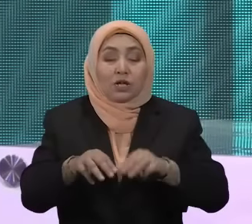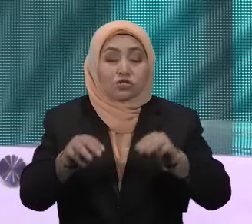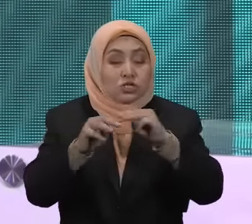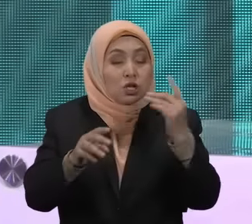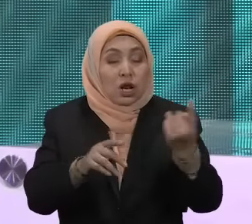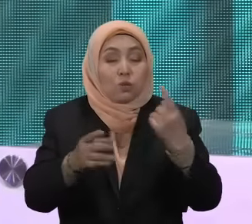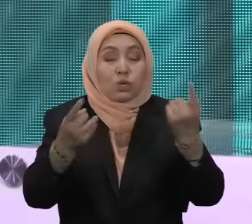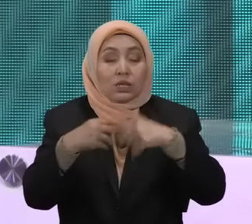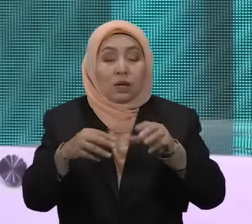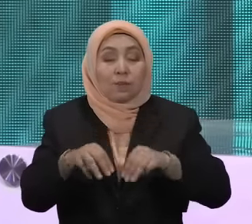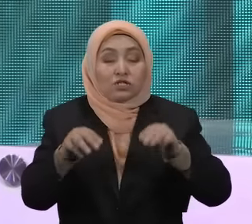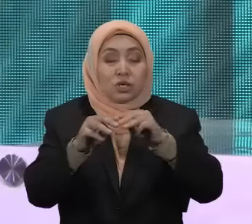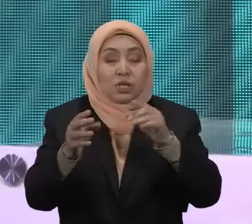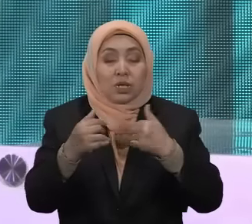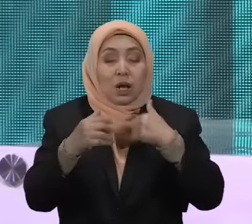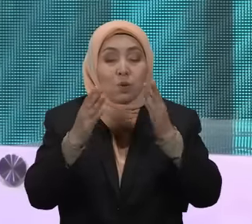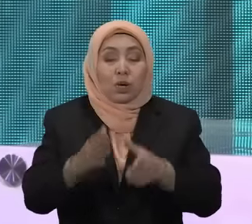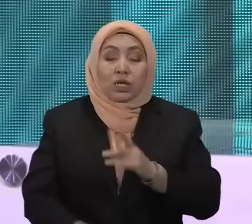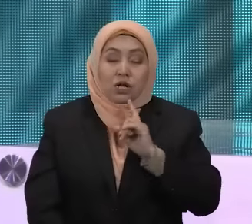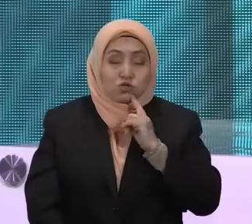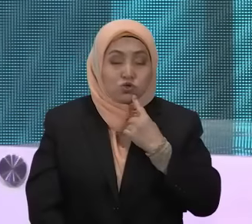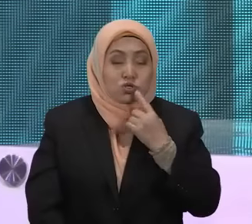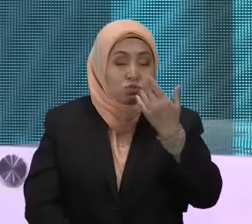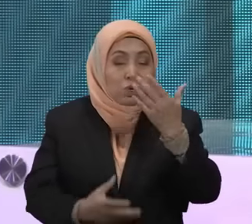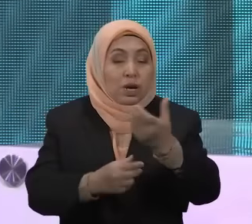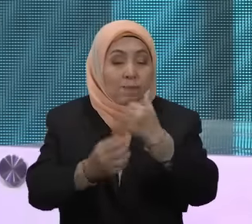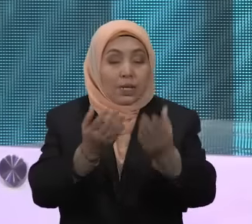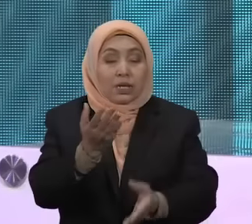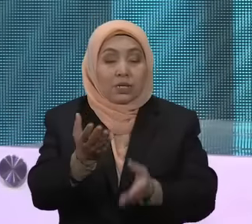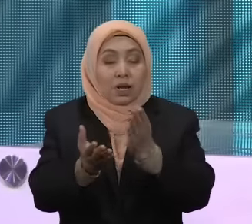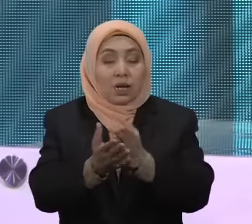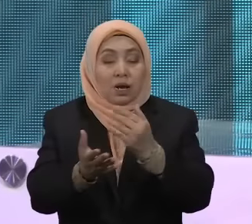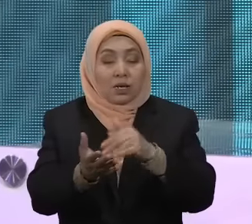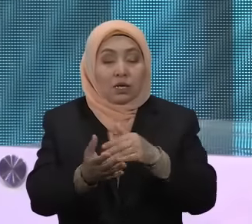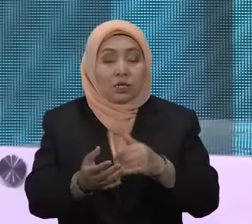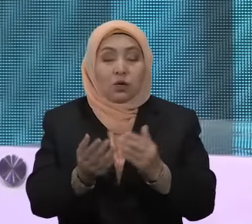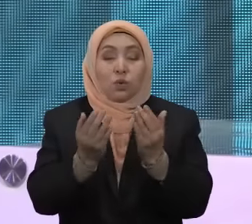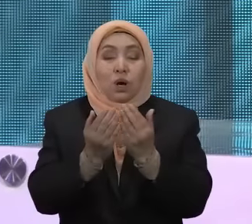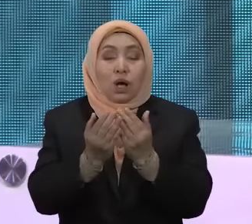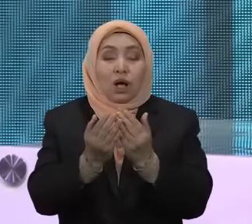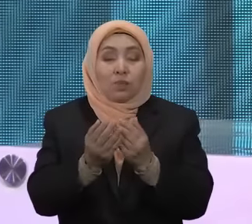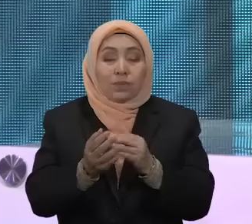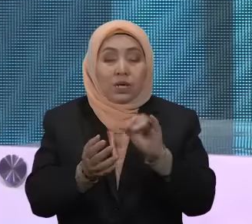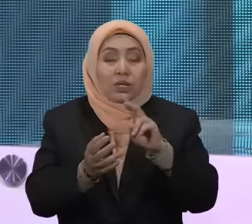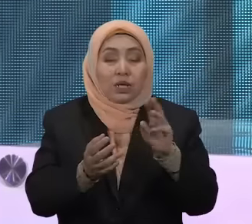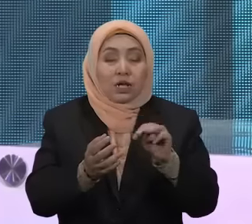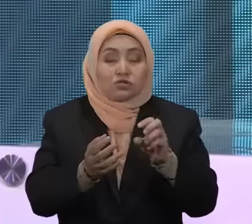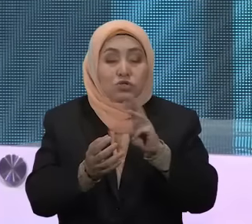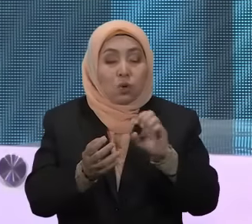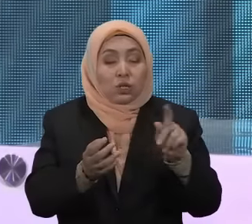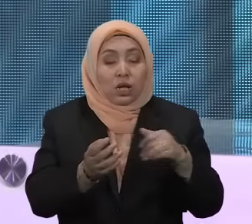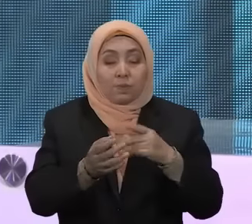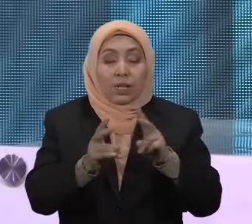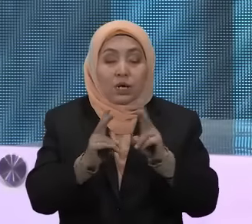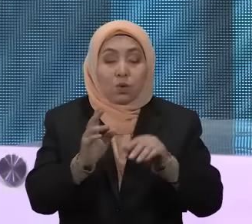dia selalu datang masjid, ini adalah orang yang serius untuk mendapat hidayah. Apatah lagi bila dia berdoa ihdinas siratal mustaqim paling